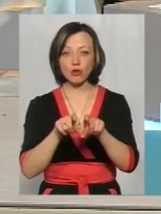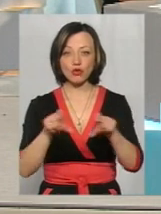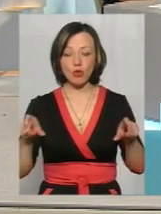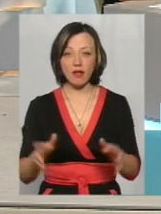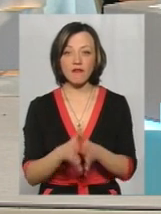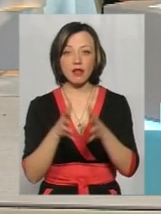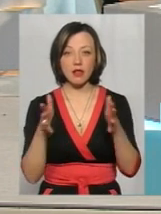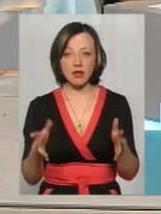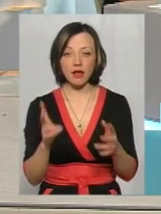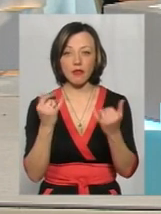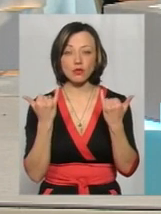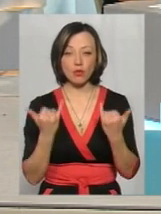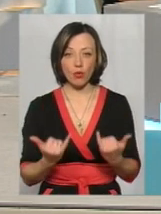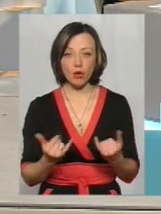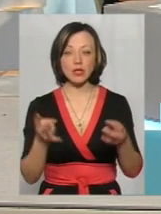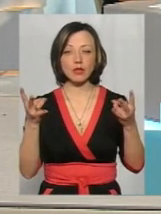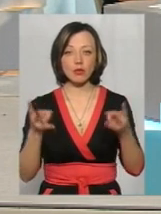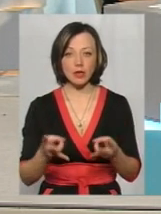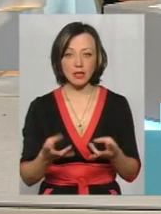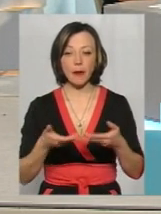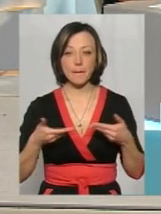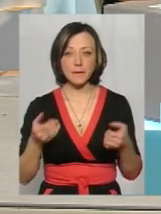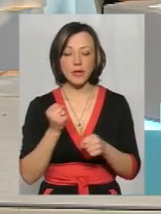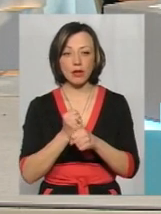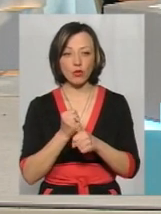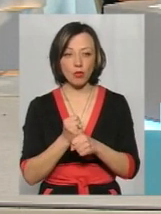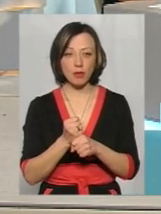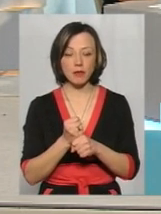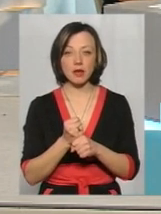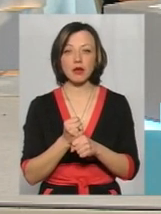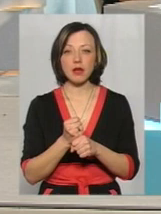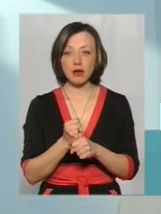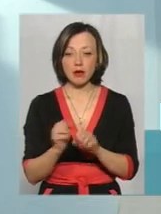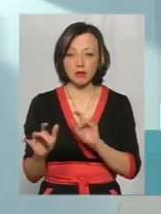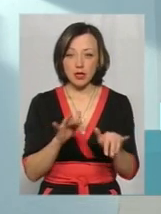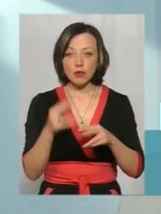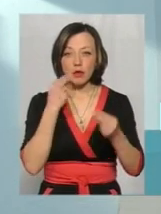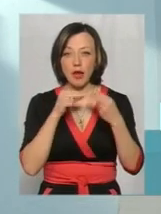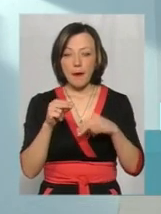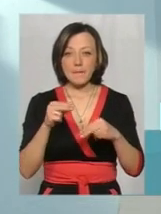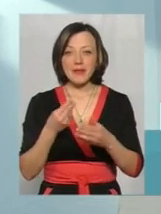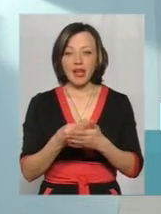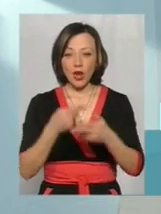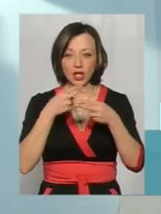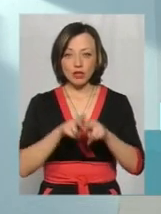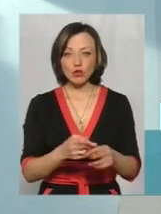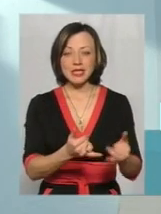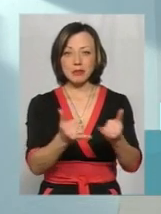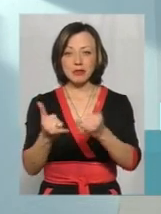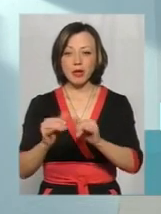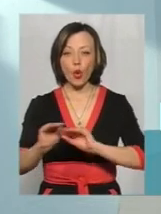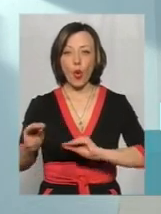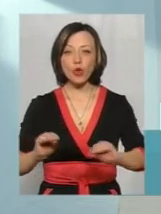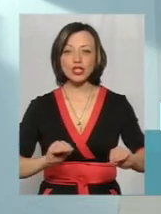великих, на сьогодні необхідно, і ми робимо суттєві кроки щодо покращення матеріально-технічного забезпечення, оснащення